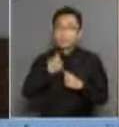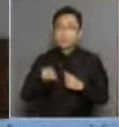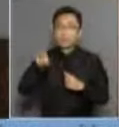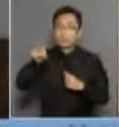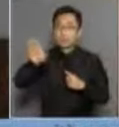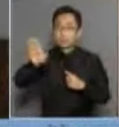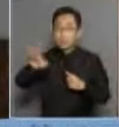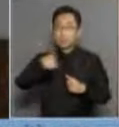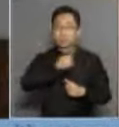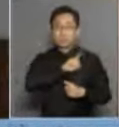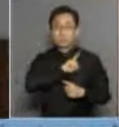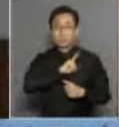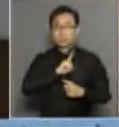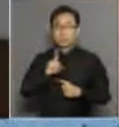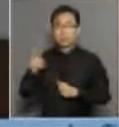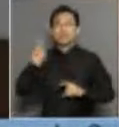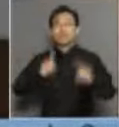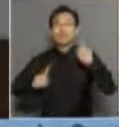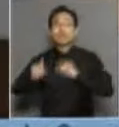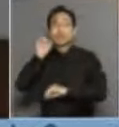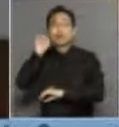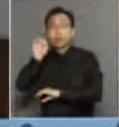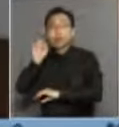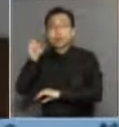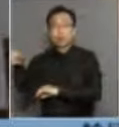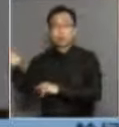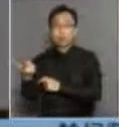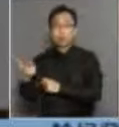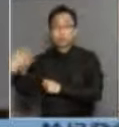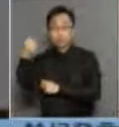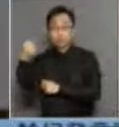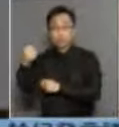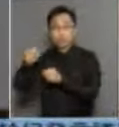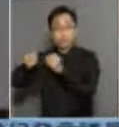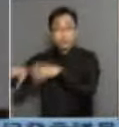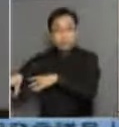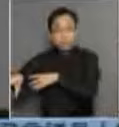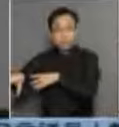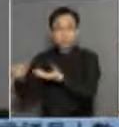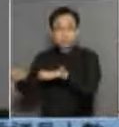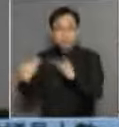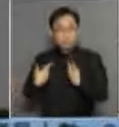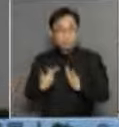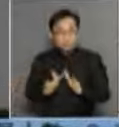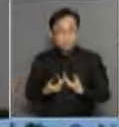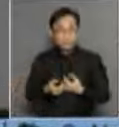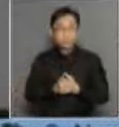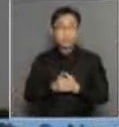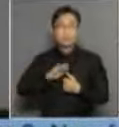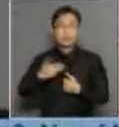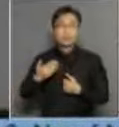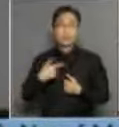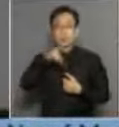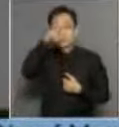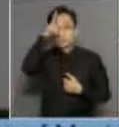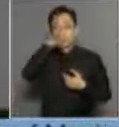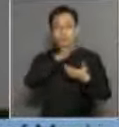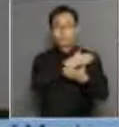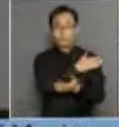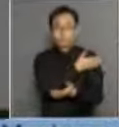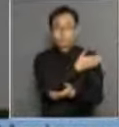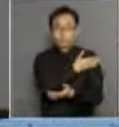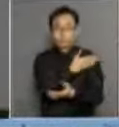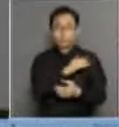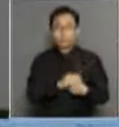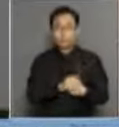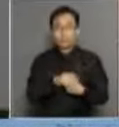那個言論自由的權利，發表言論自由的權利，是吧？但是作為一個公職人員，你是不是真的